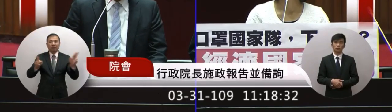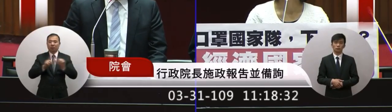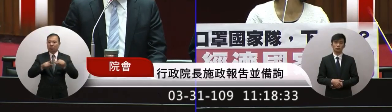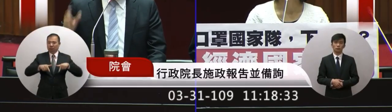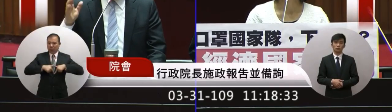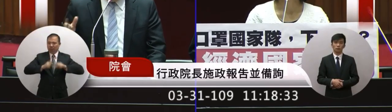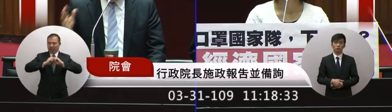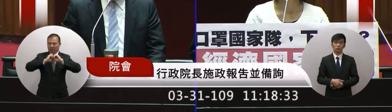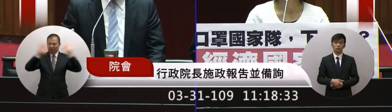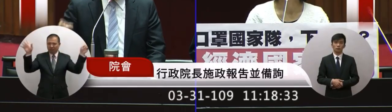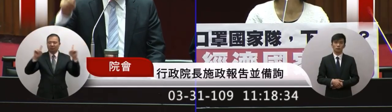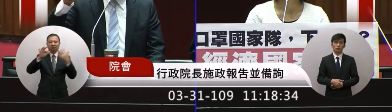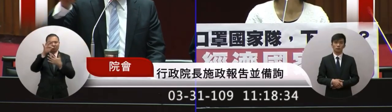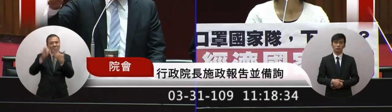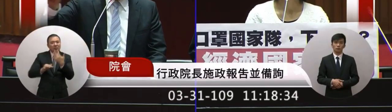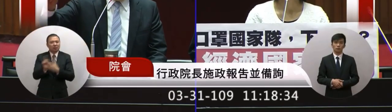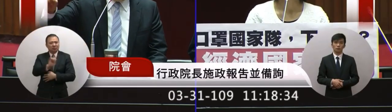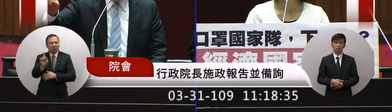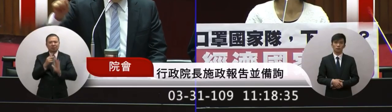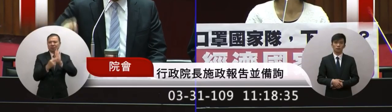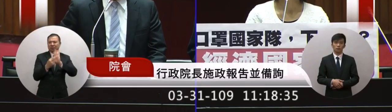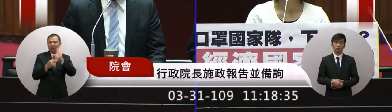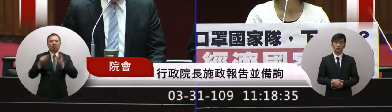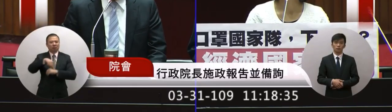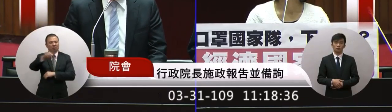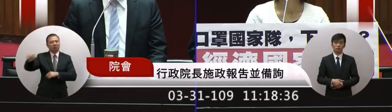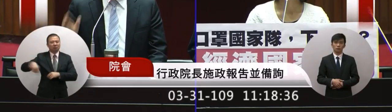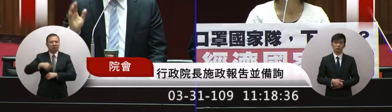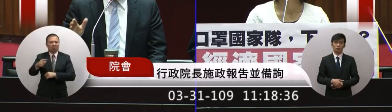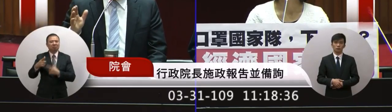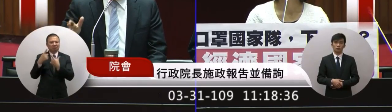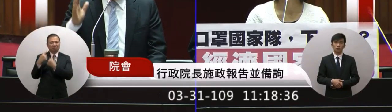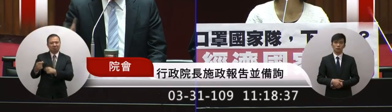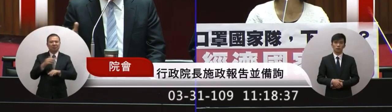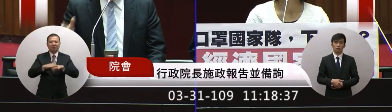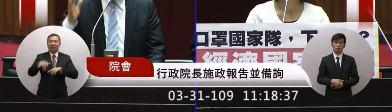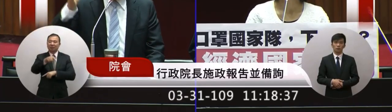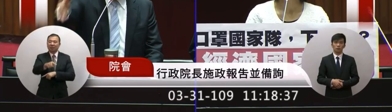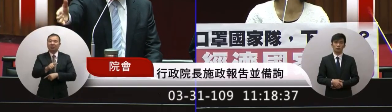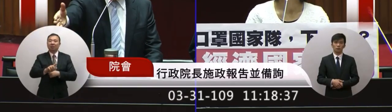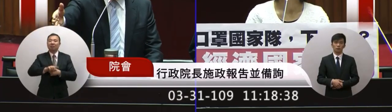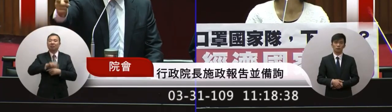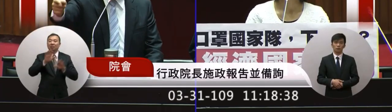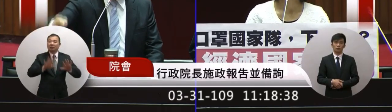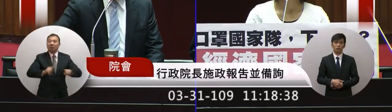遵守。所以重要的这个跟啪啪照不太一样，所以不是